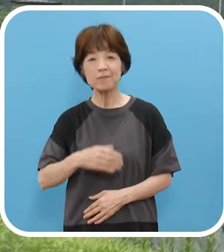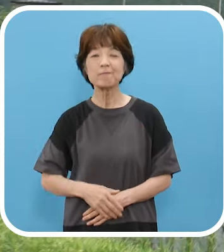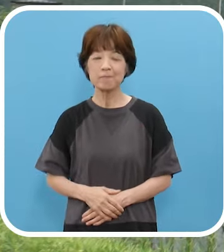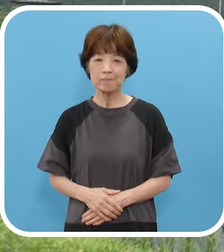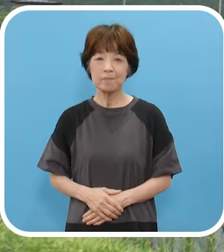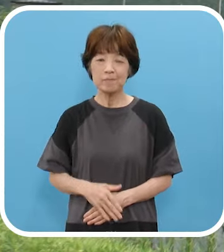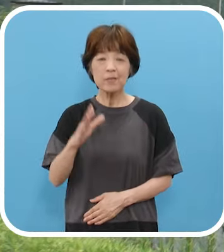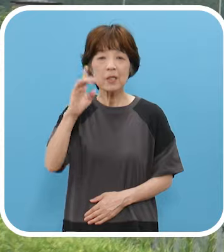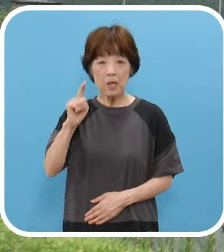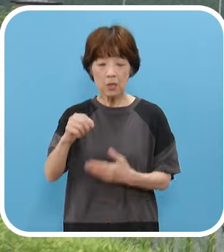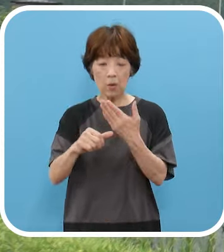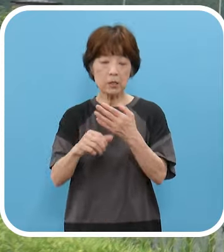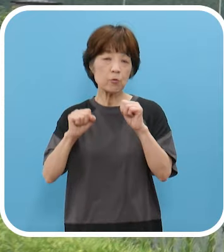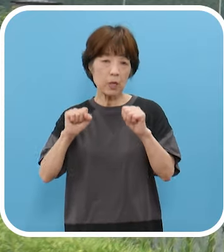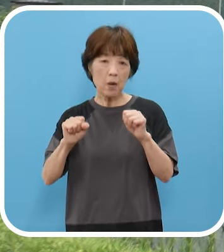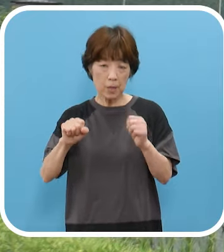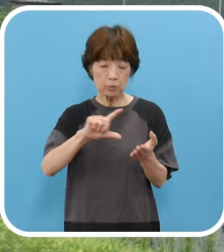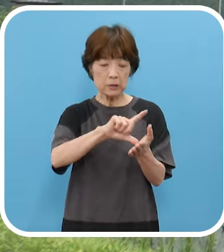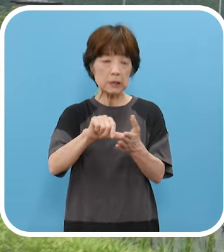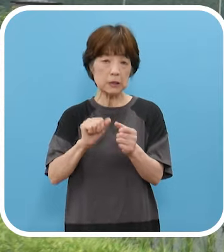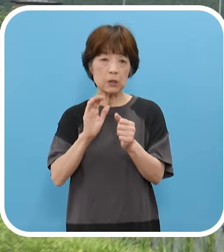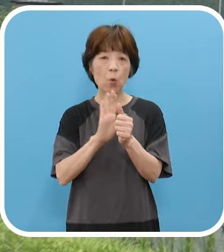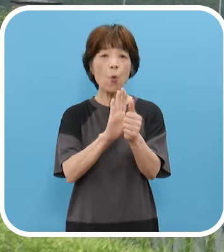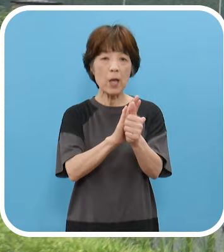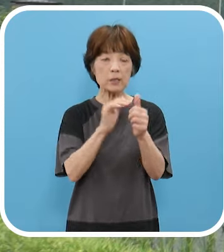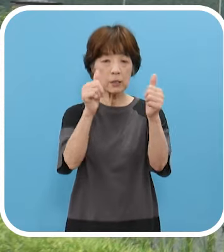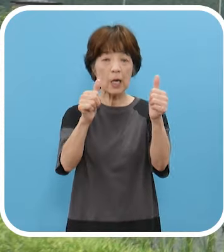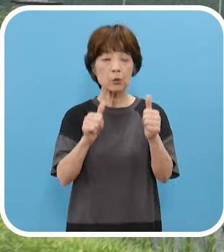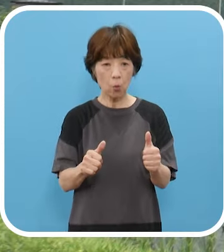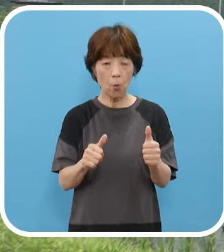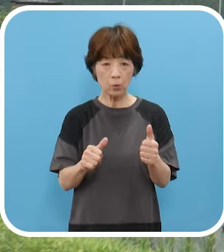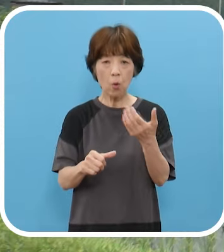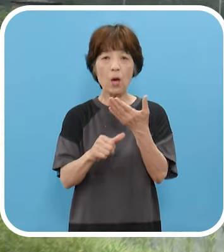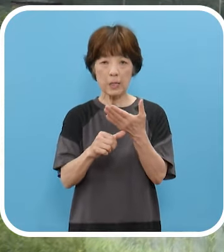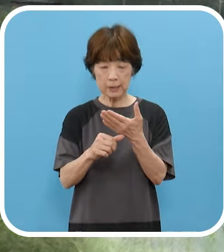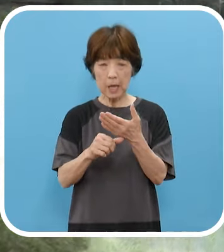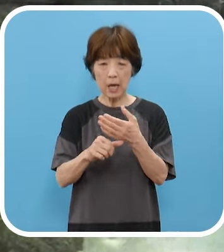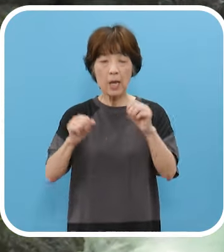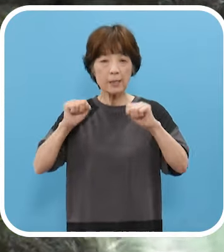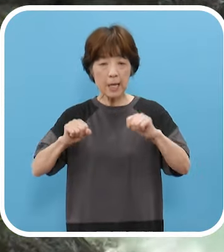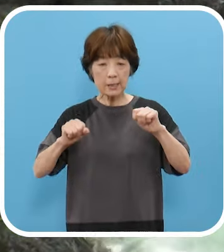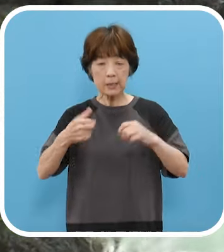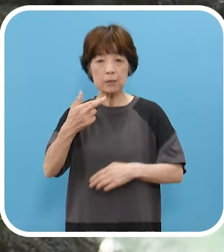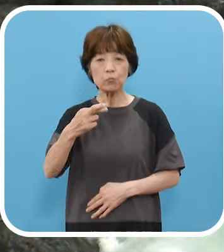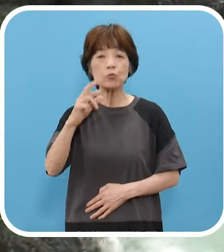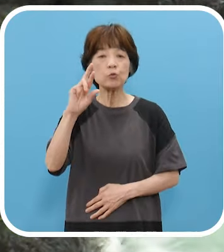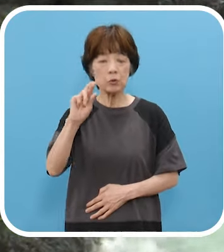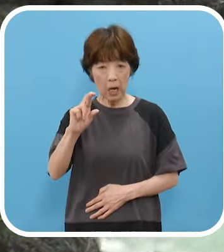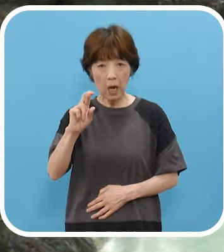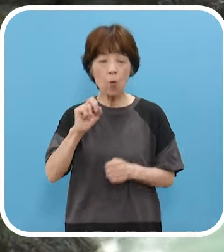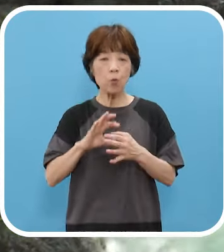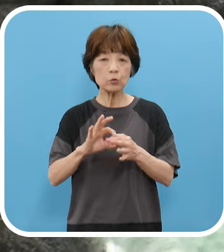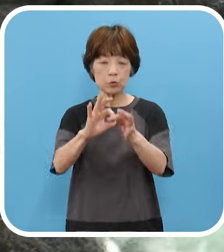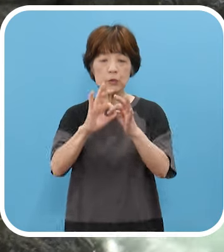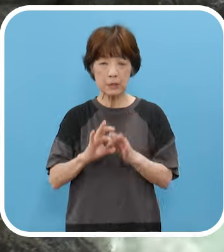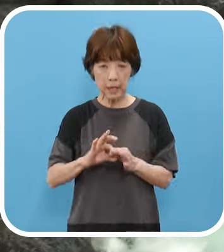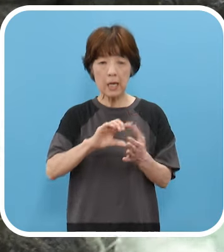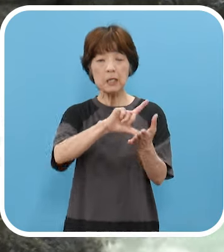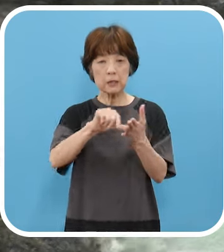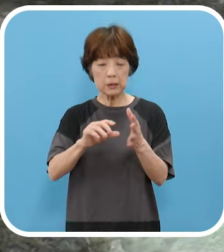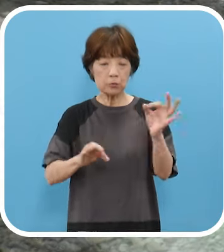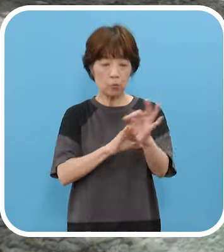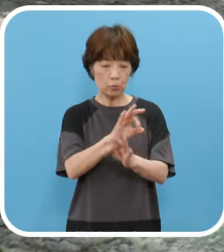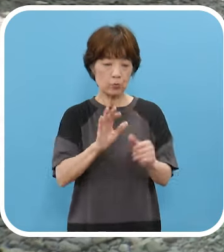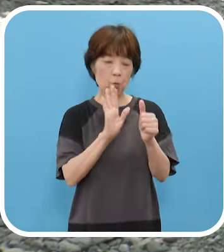県では秋田の頑張る集落応援サイト秋田元気村を通じて、県内の集落運営をサポートしています